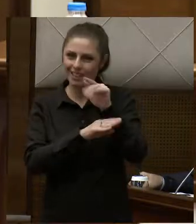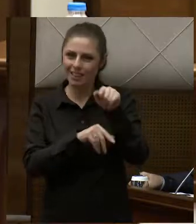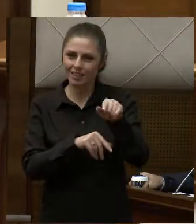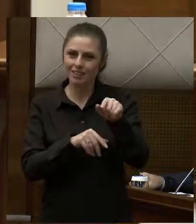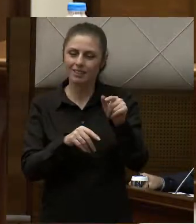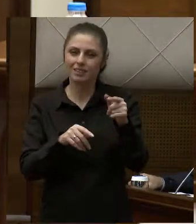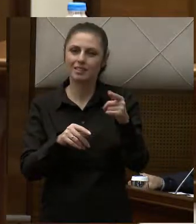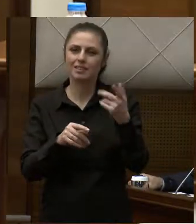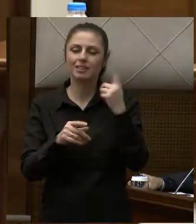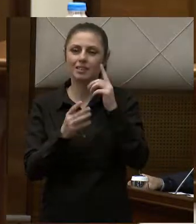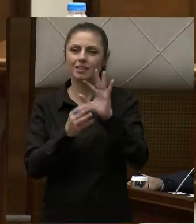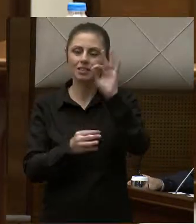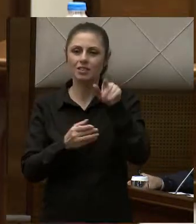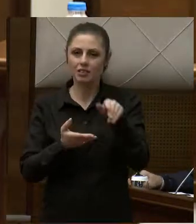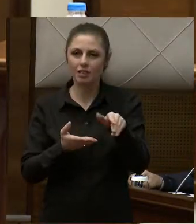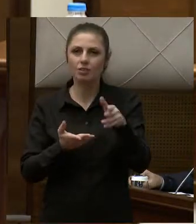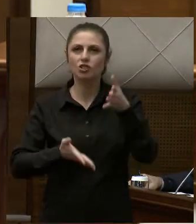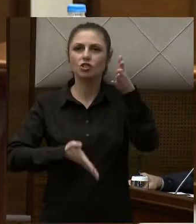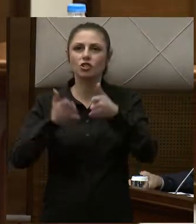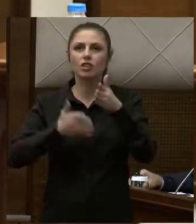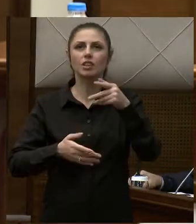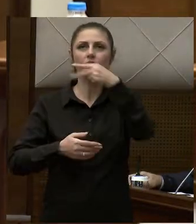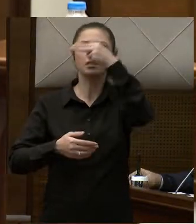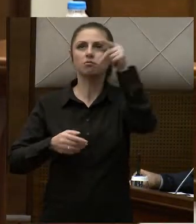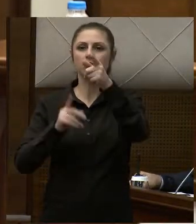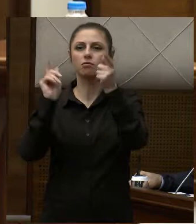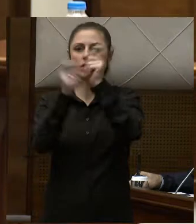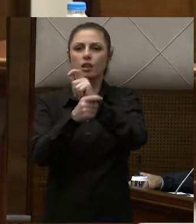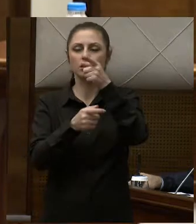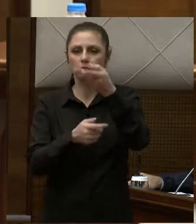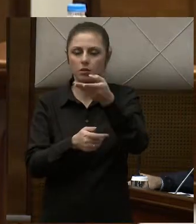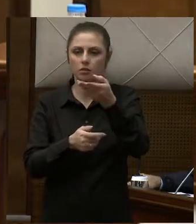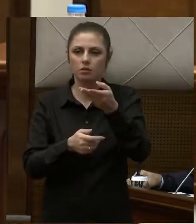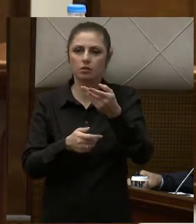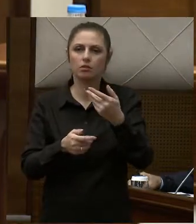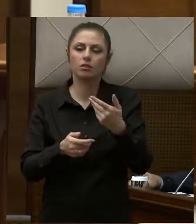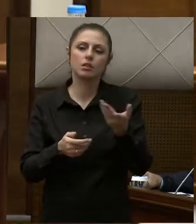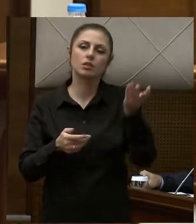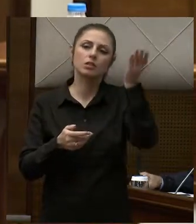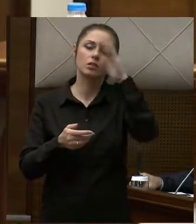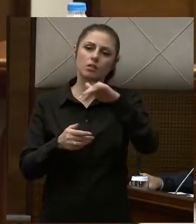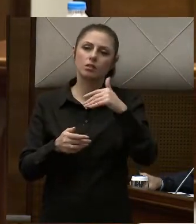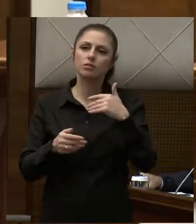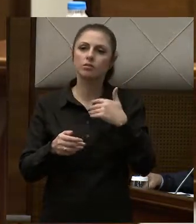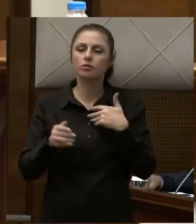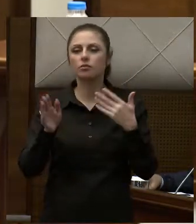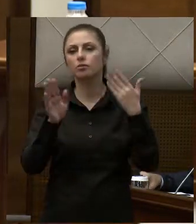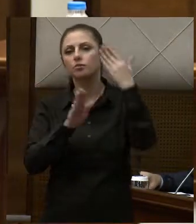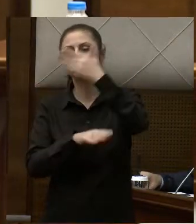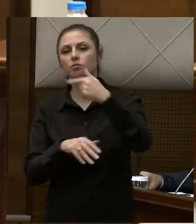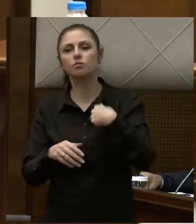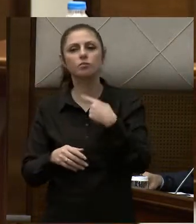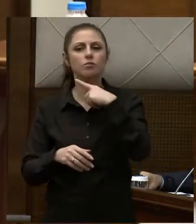Sokak olmuş. Ya ben torbacı mıyım diyor. Geliyor bize müracaat ediyor. Gidiyoruz Büyükşehir'e. Arkadaşlar katkı